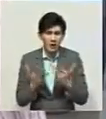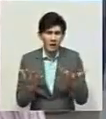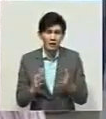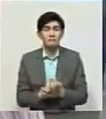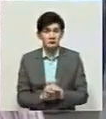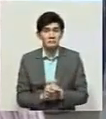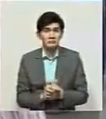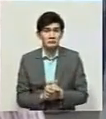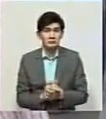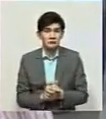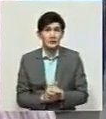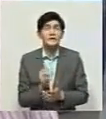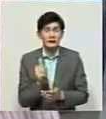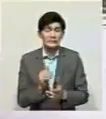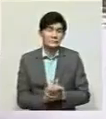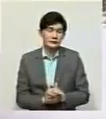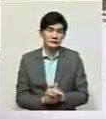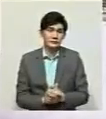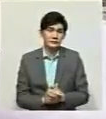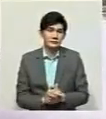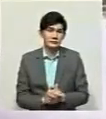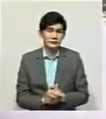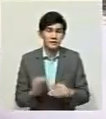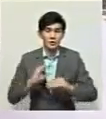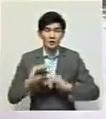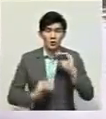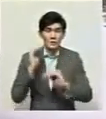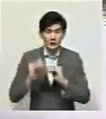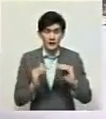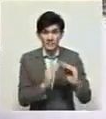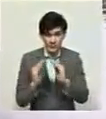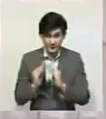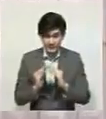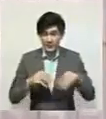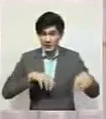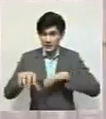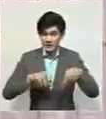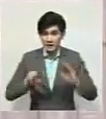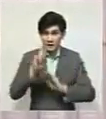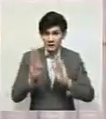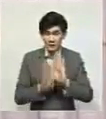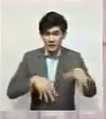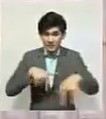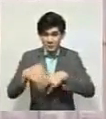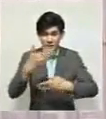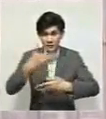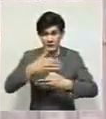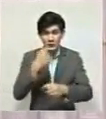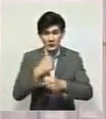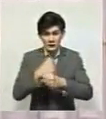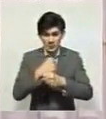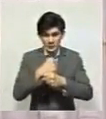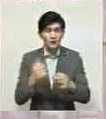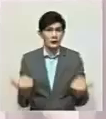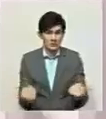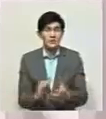ที่แปะก็ดีขึ้นแหละ ทั้งนี้โครงการพัฒนาที่อยู่อาศัยการจัดระเบียบชุมชนและการสร้างเขื่อนคอนกรีต